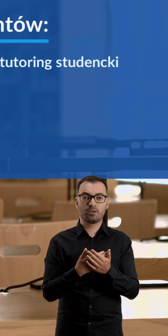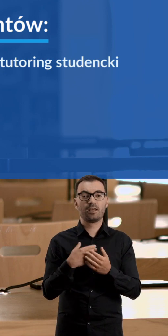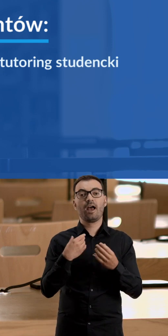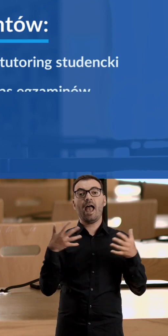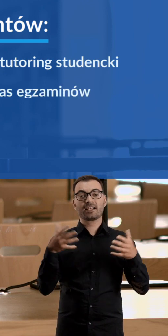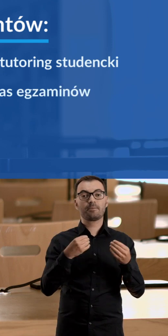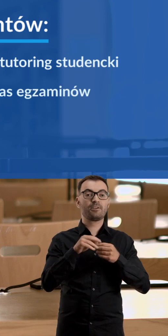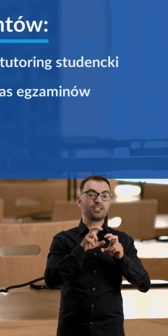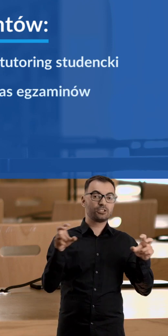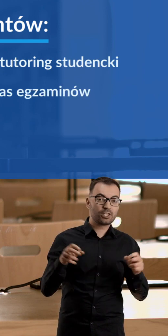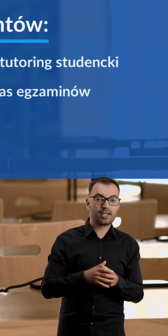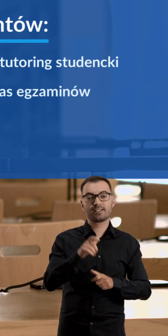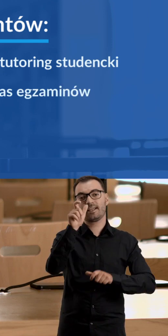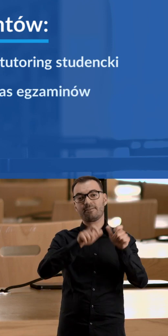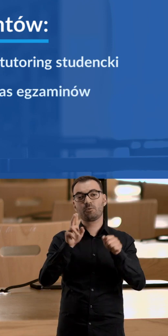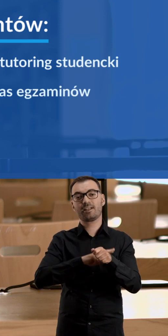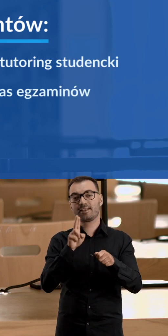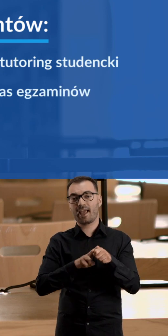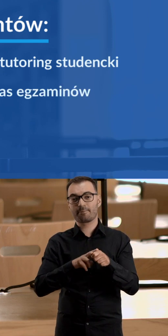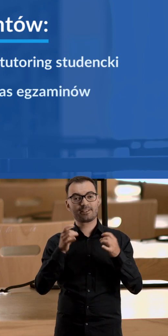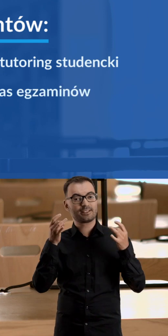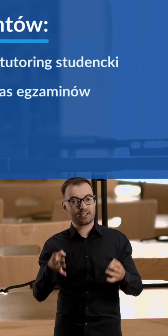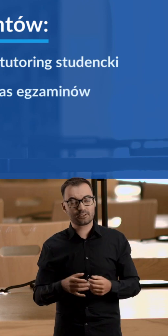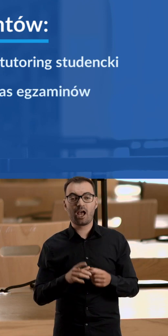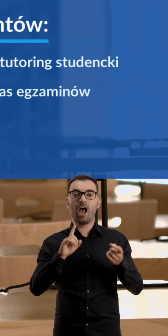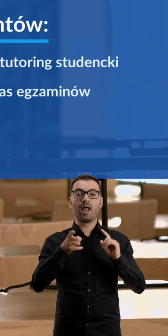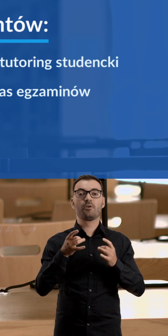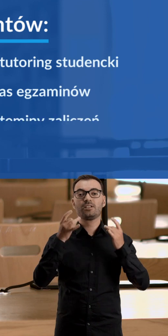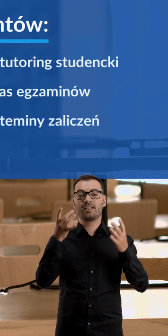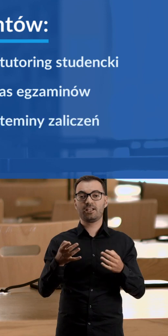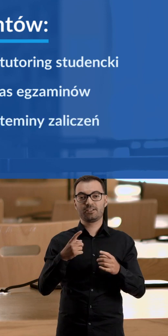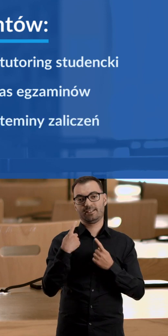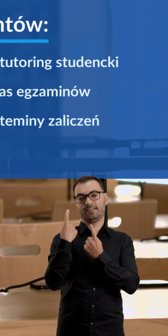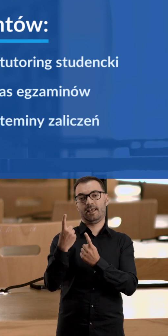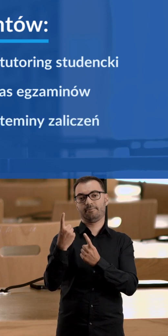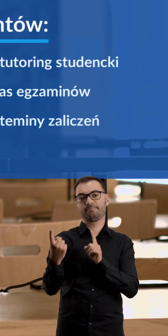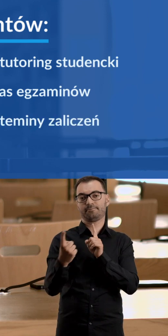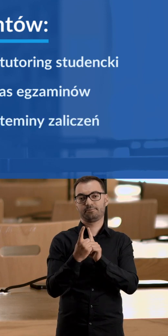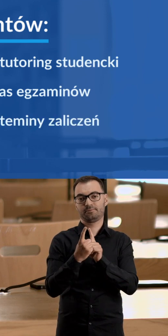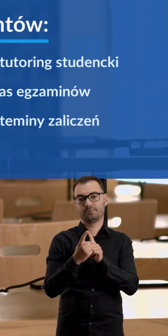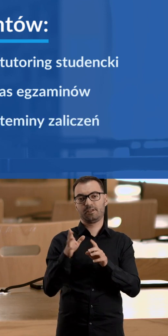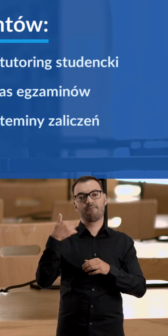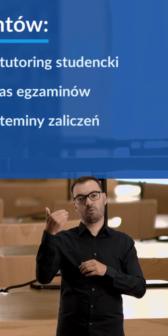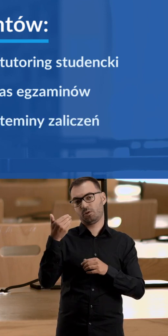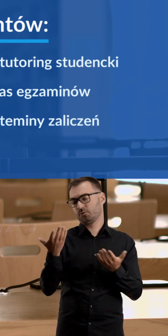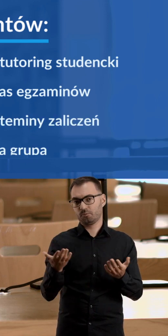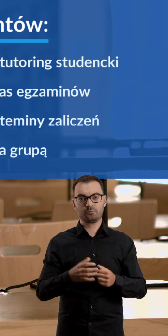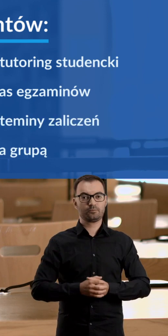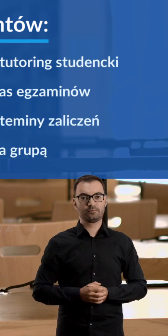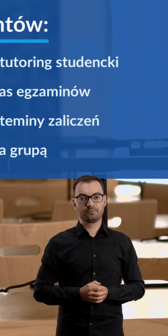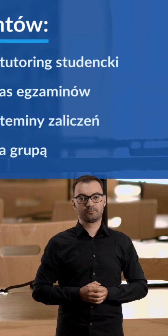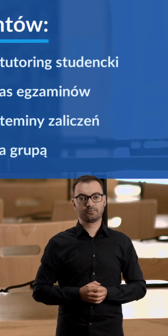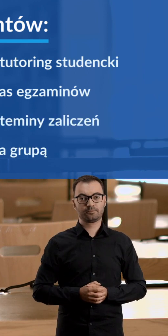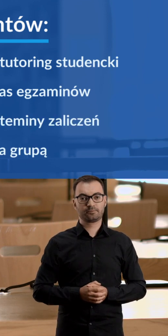zdawanie egzaminów, prac pisemnych, indywidualne terminy zaliczeń czy zaliczanie poza grupą na indywidualnych